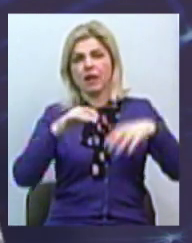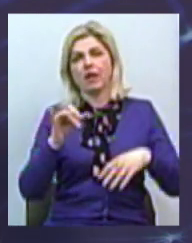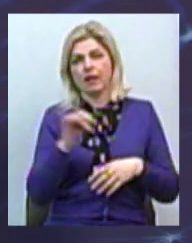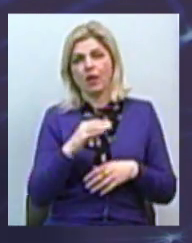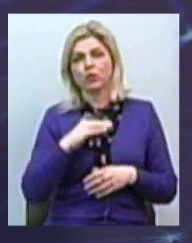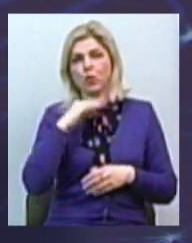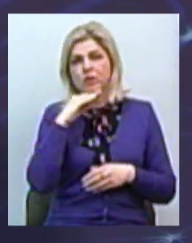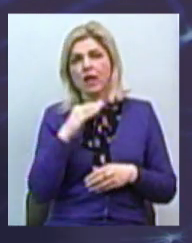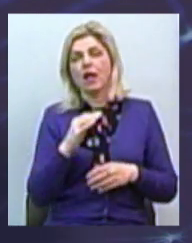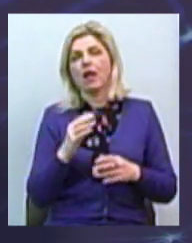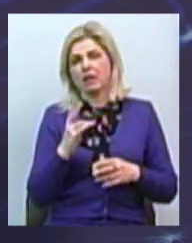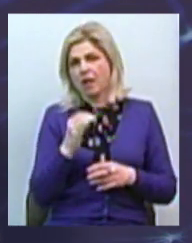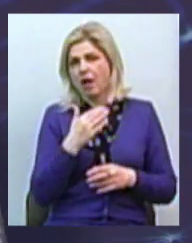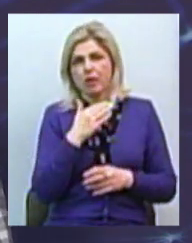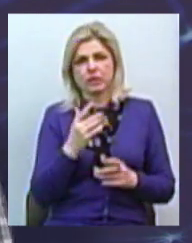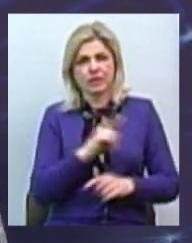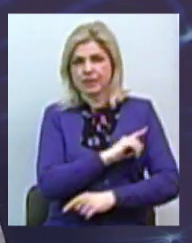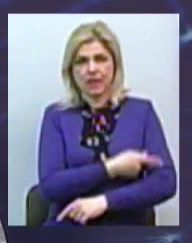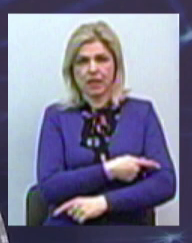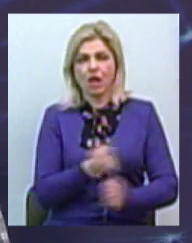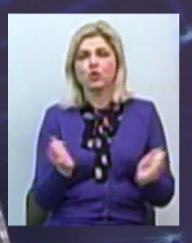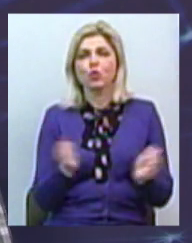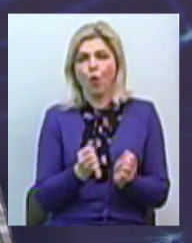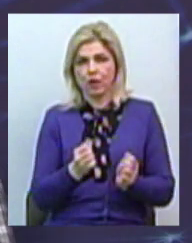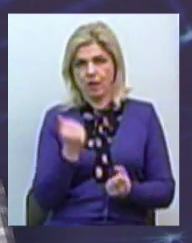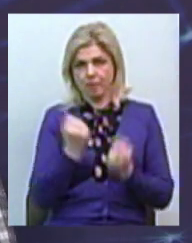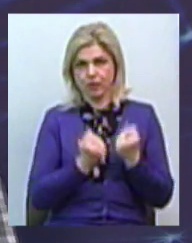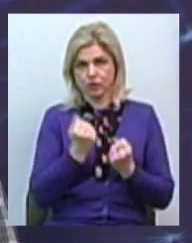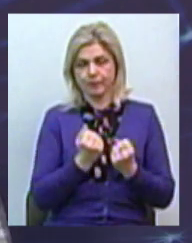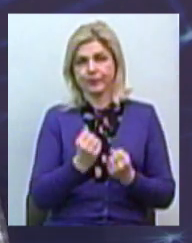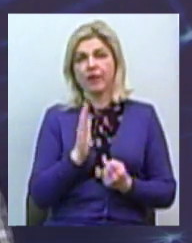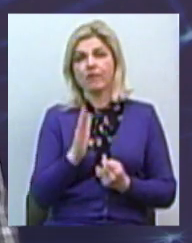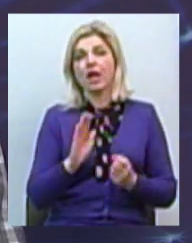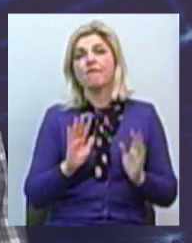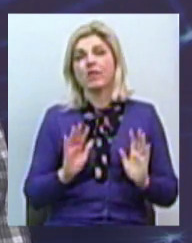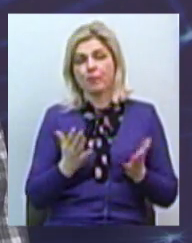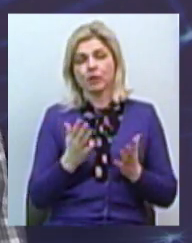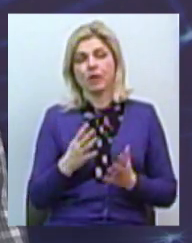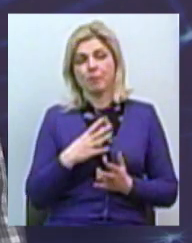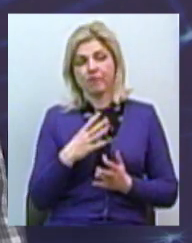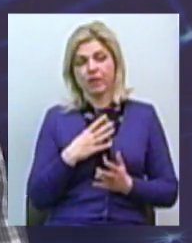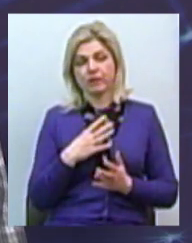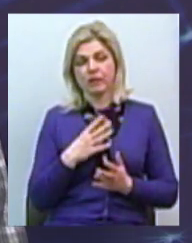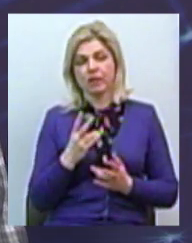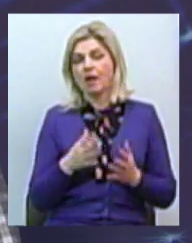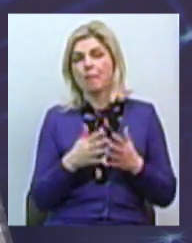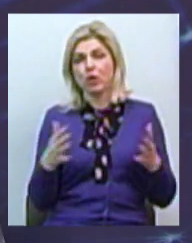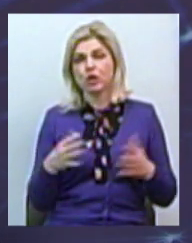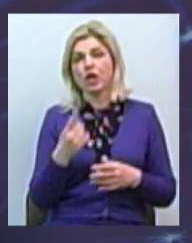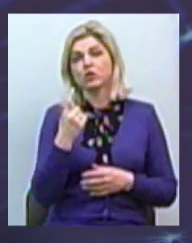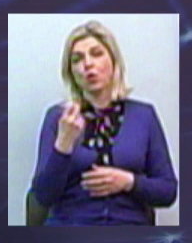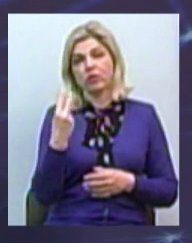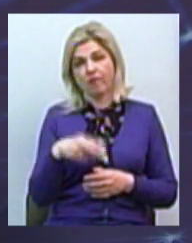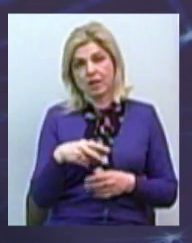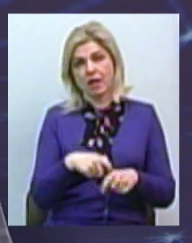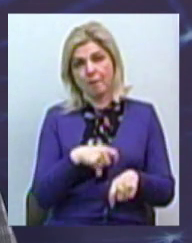достатньо невеликої швидкості автотранспорту. Тобто в деяких випадках це не менше ніж не більше ніж 120 км